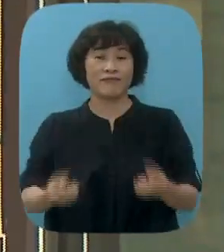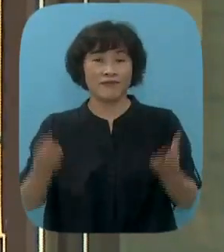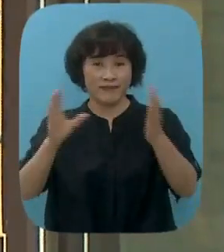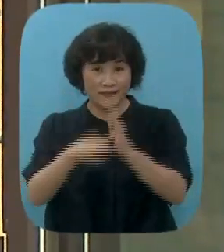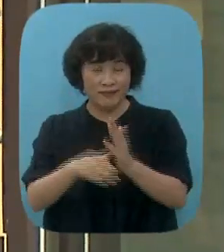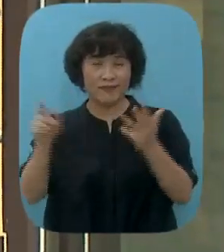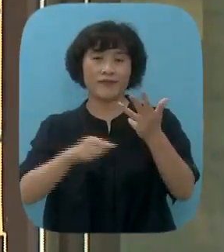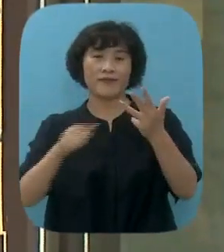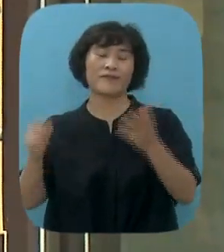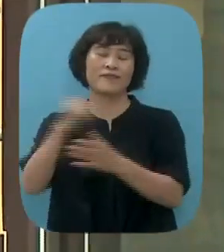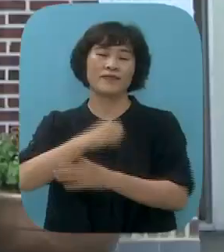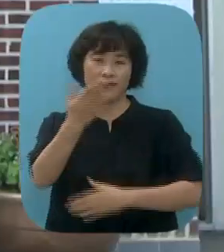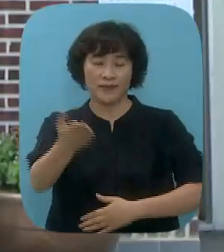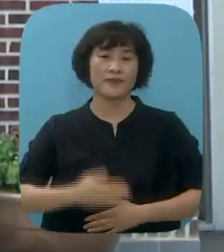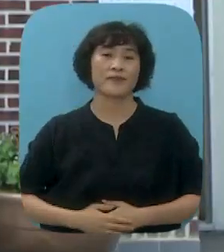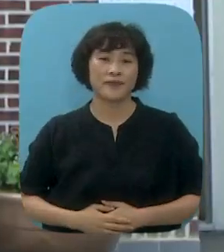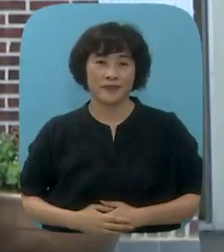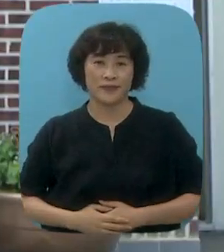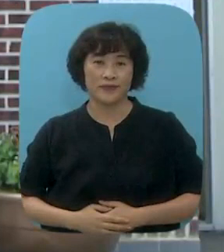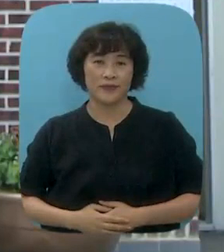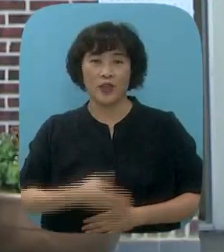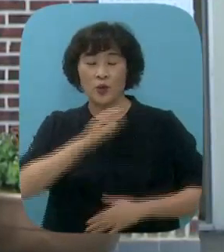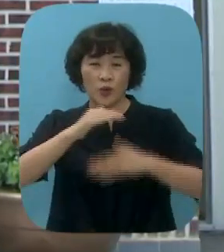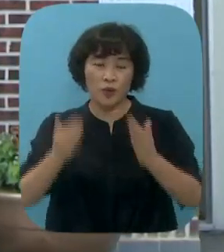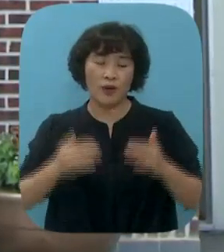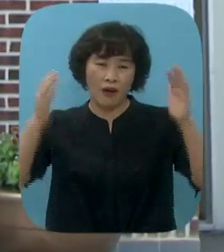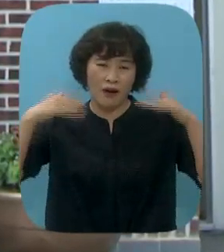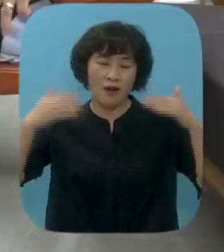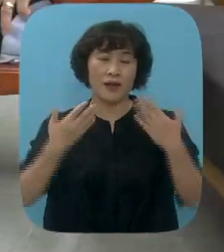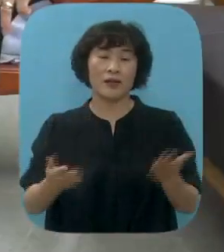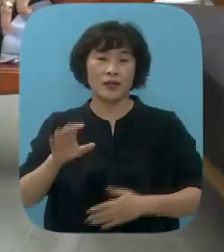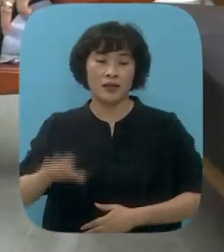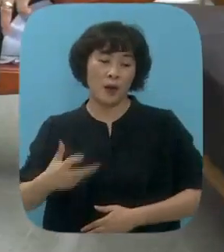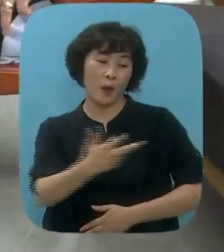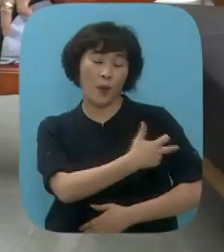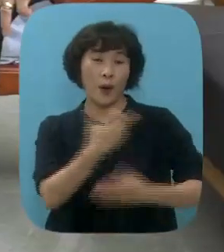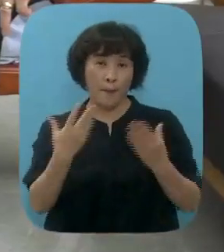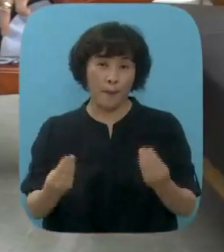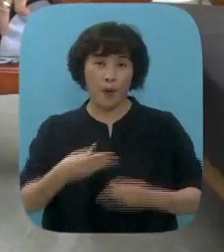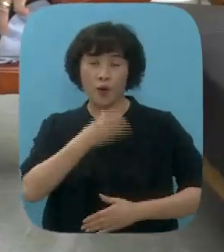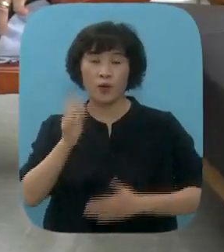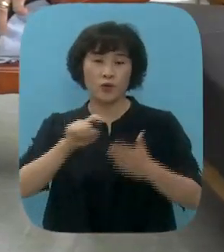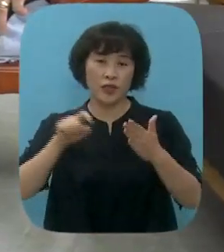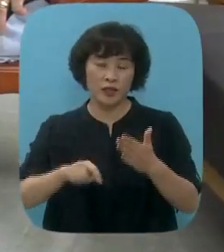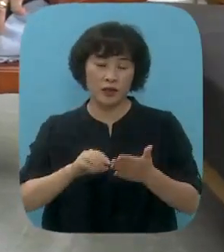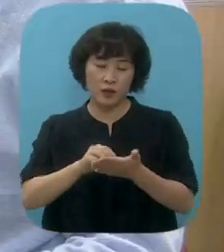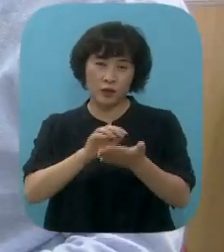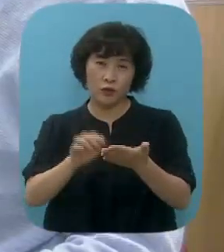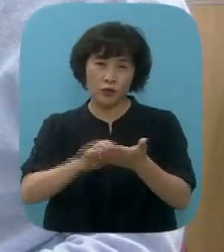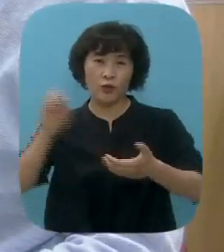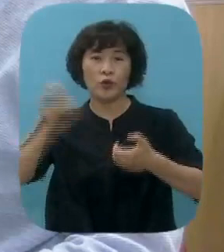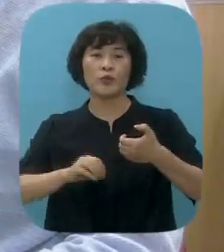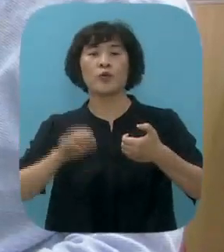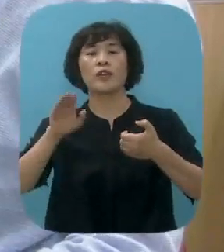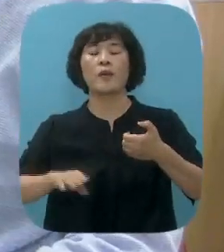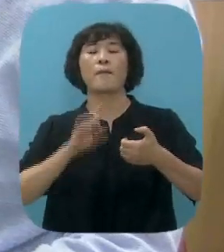경우에는 8명까지 허용합니다. 경로당과 무더위 쉼터는 접종을 마친 어르신 중 수용 인원의 50%